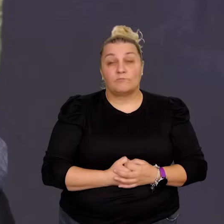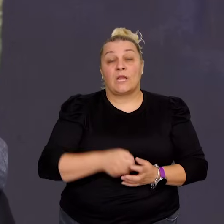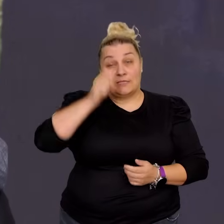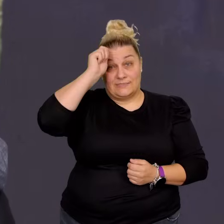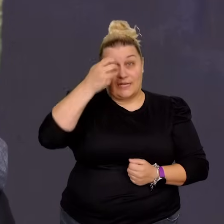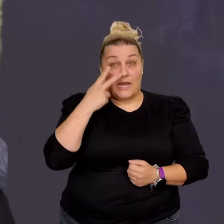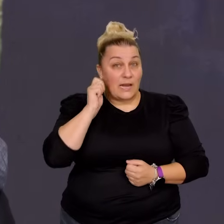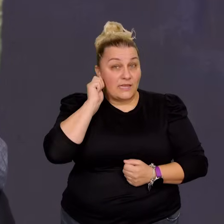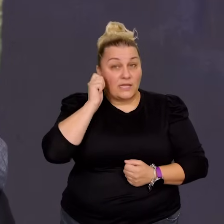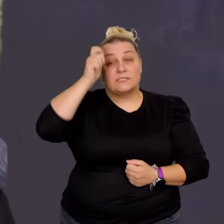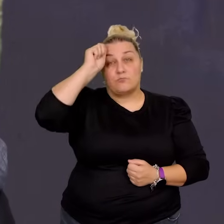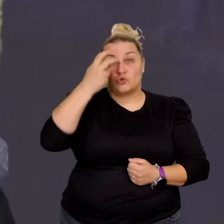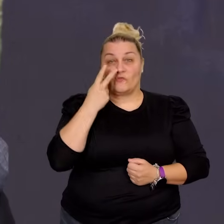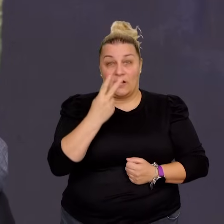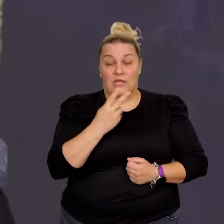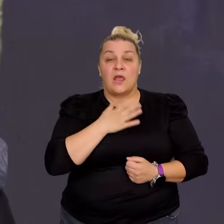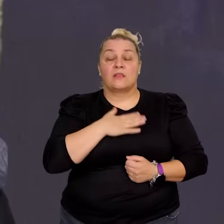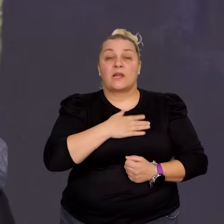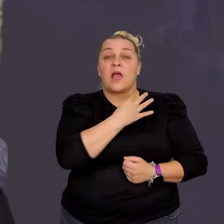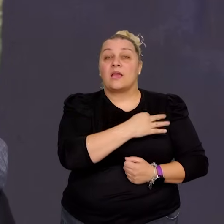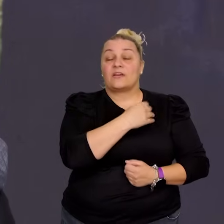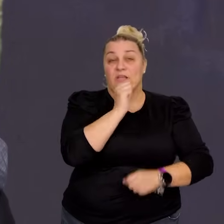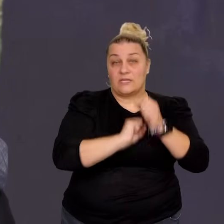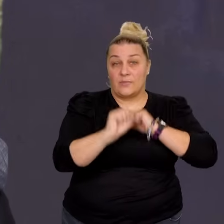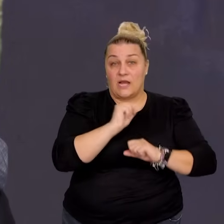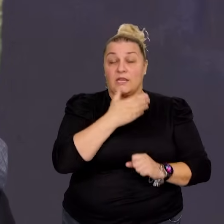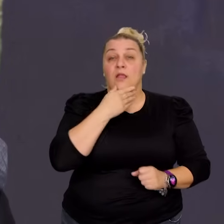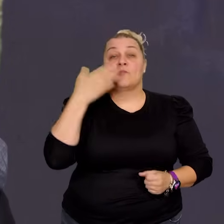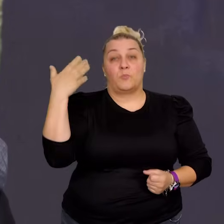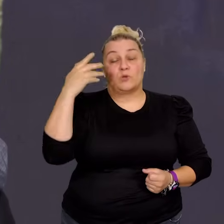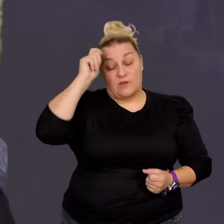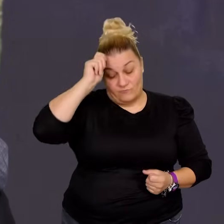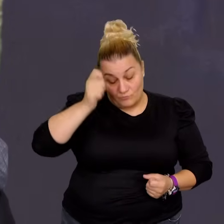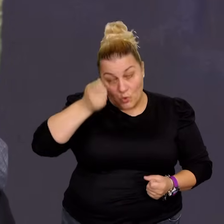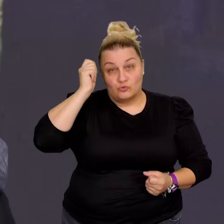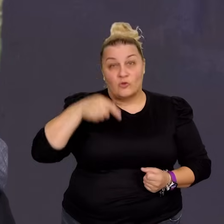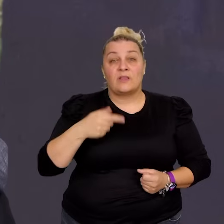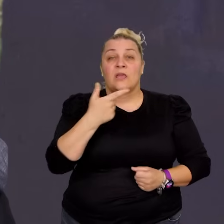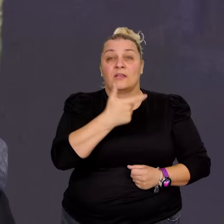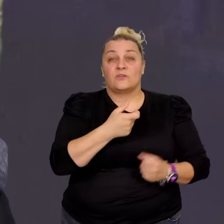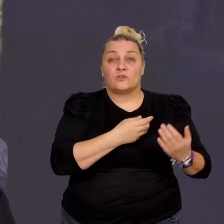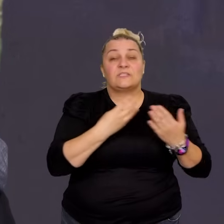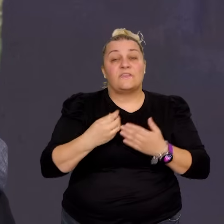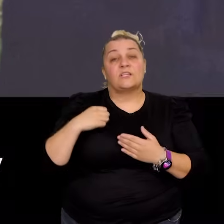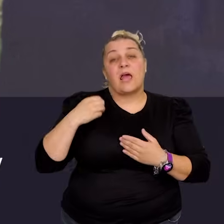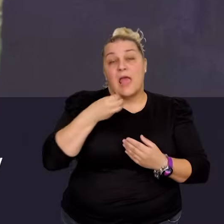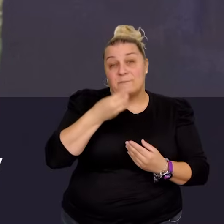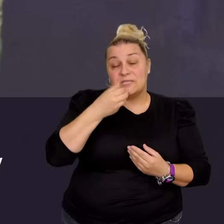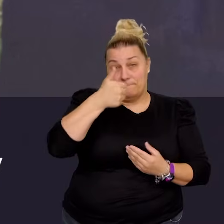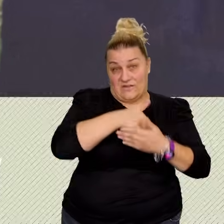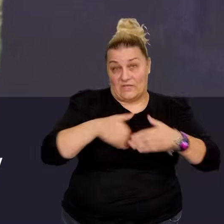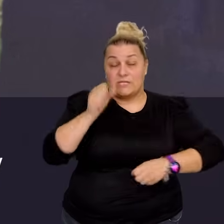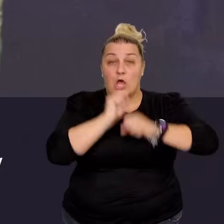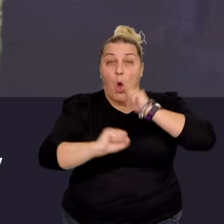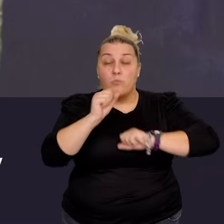Cijene gledateljice, poštovani gledatelji, dragi hrvatski branitelji, lijepo za poštovanje. Mi smo u 299. emisiji na prvoj crti